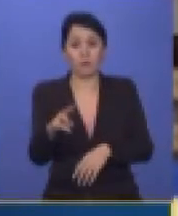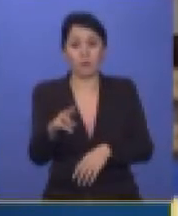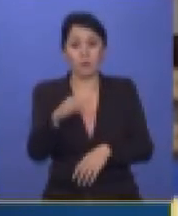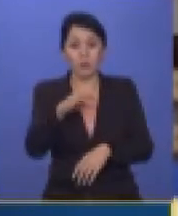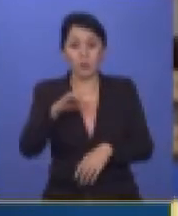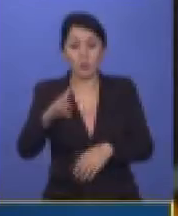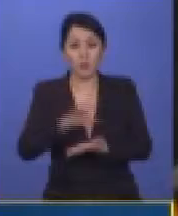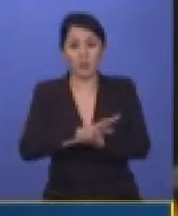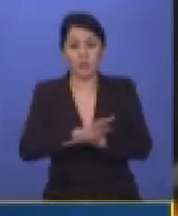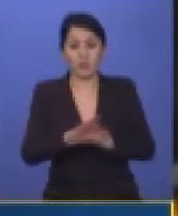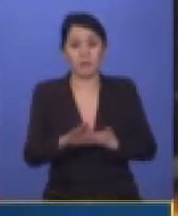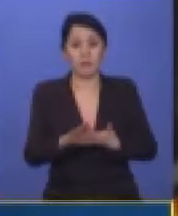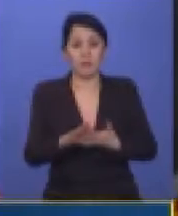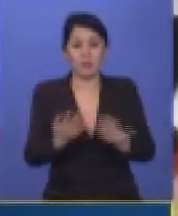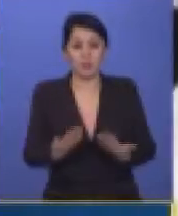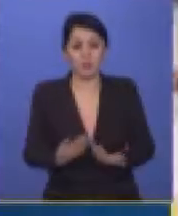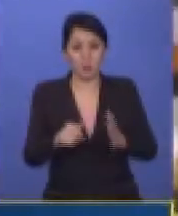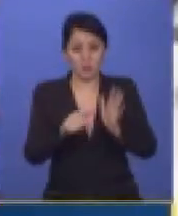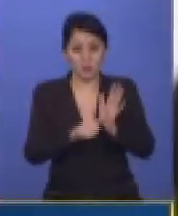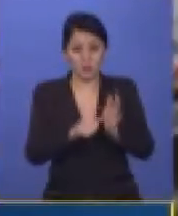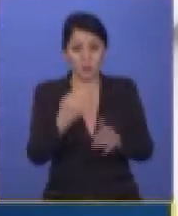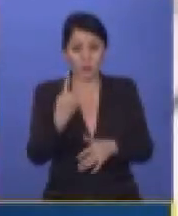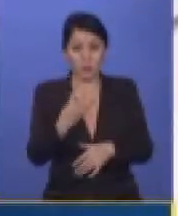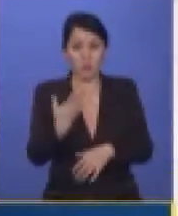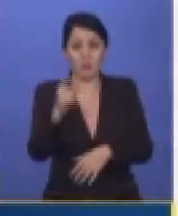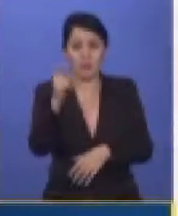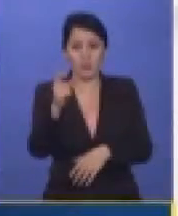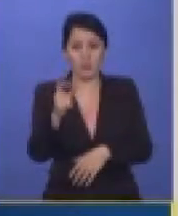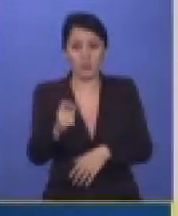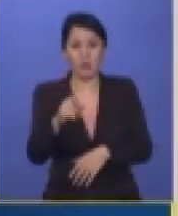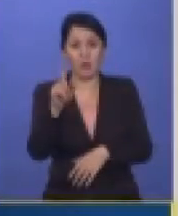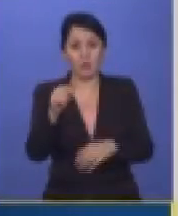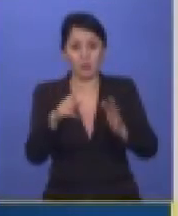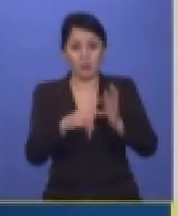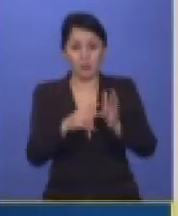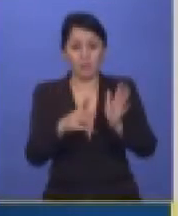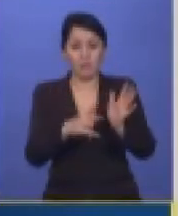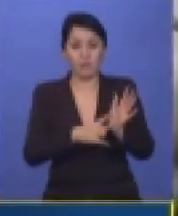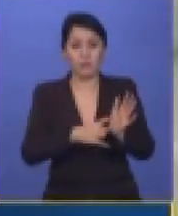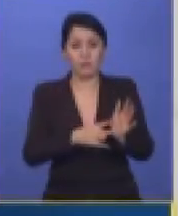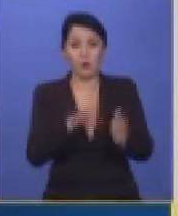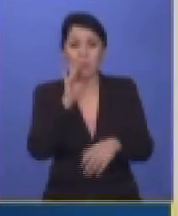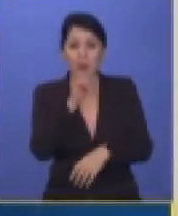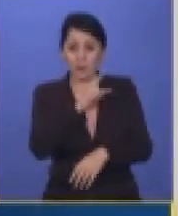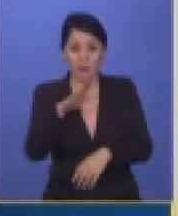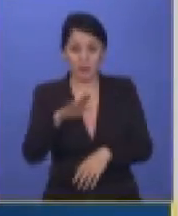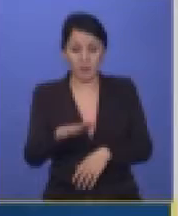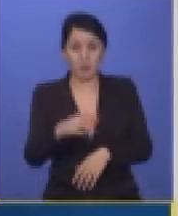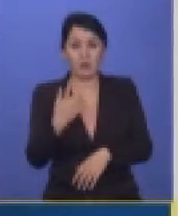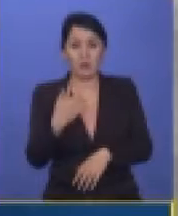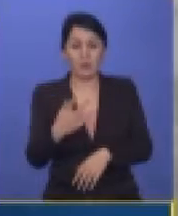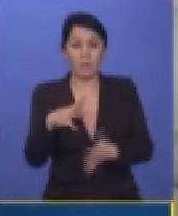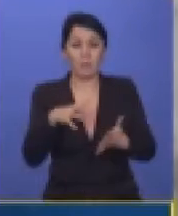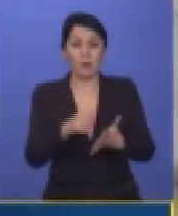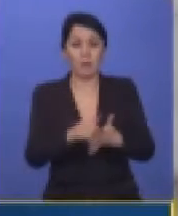тонны снега перекинуть. В Раисовке проживают 645 человек, в том числе 178 детей и подростков. Каждый третий занимается